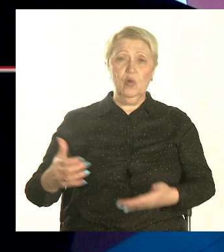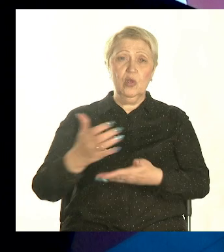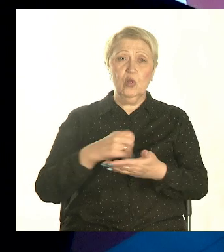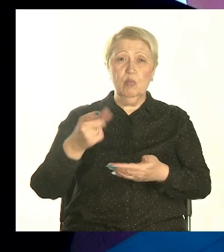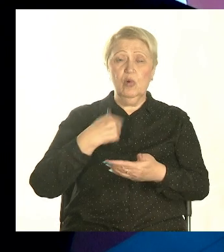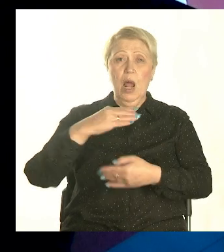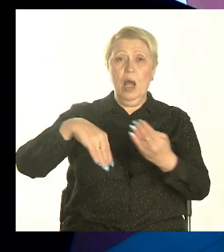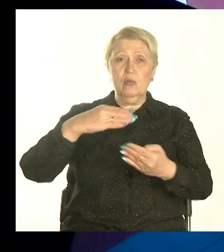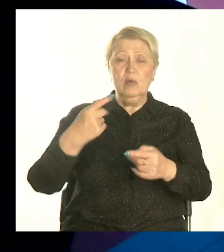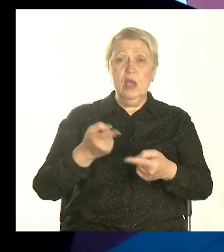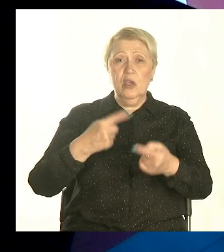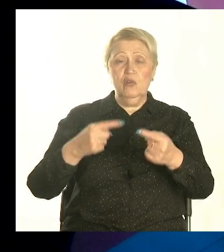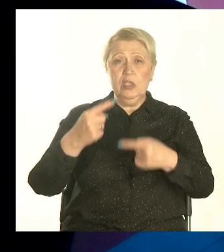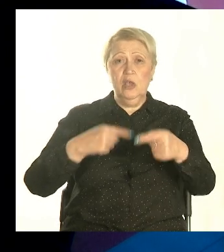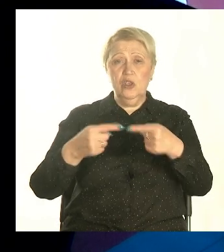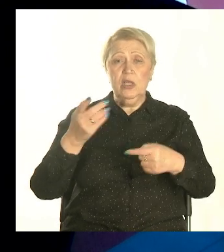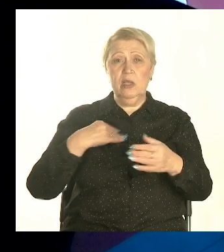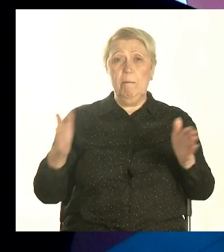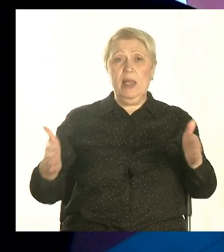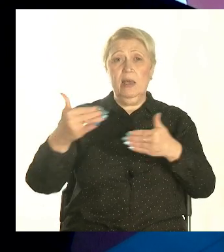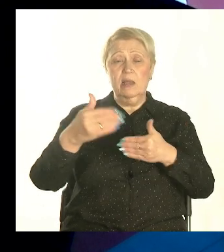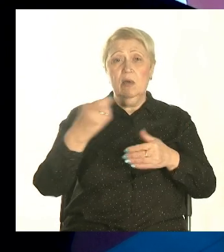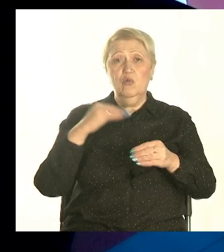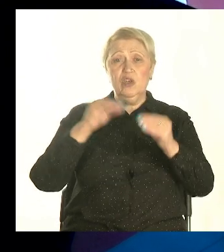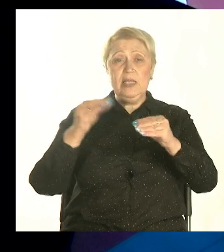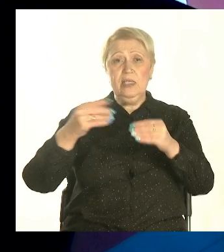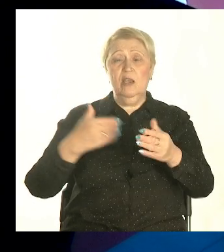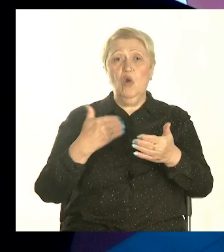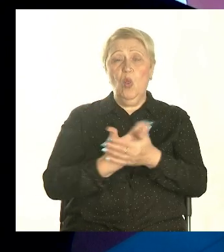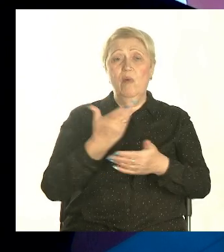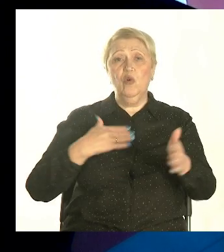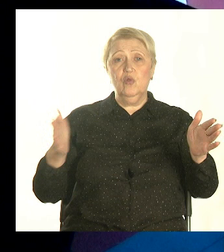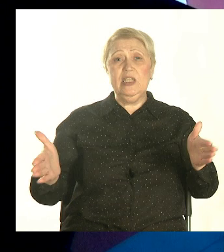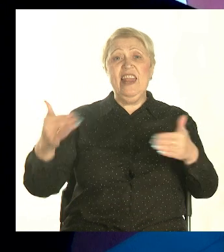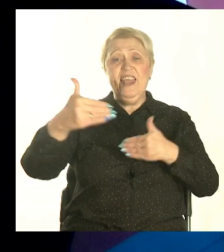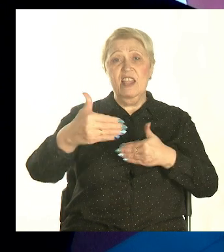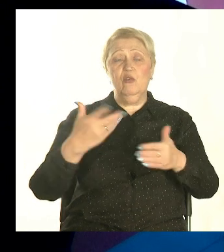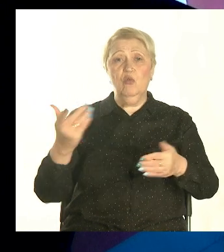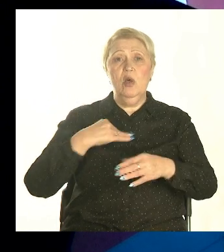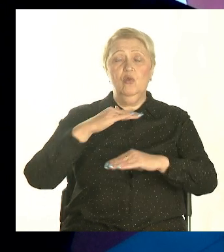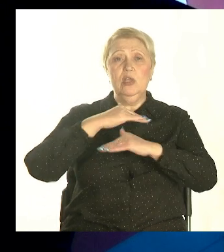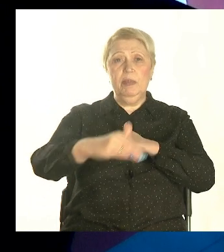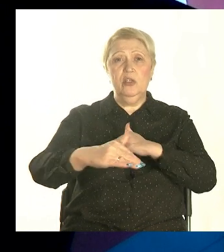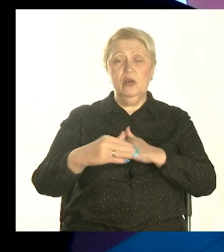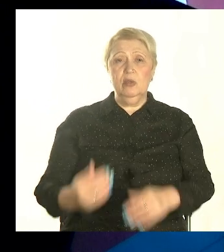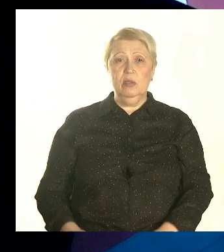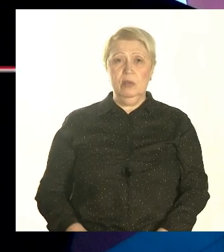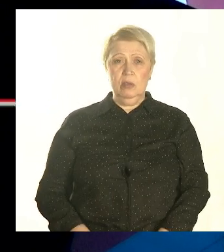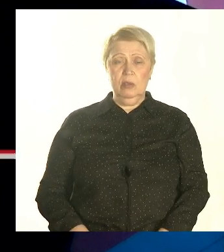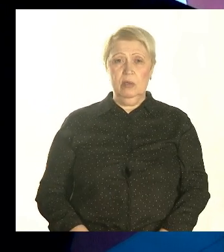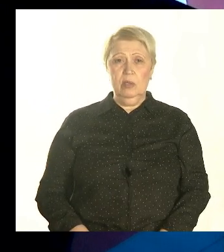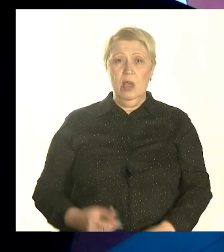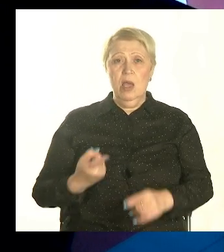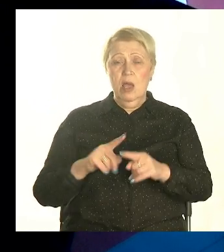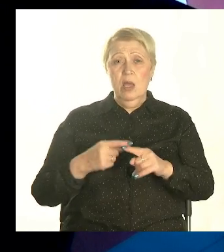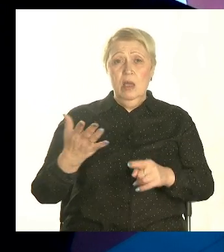сбор отходов через пакеты, создать контейнерную площадку. И вот здесь мы выходим на очень модное трехбуквие последних двух лет